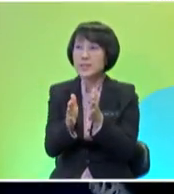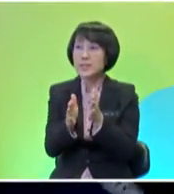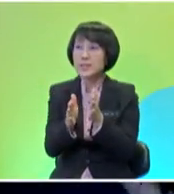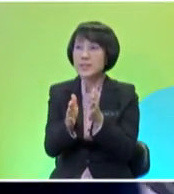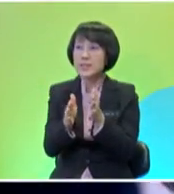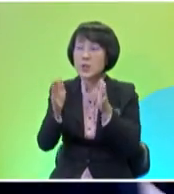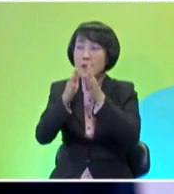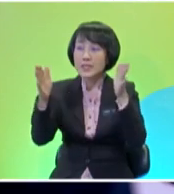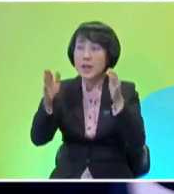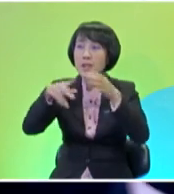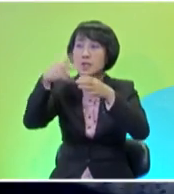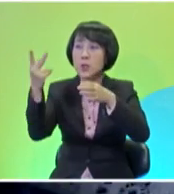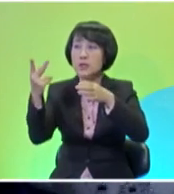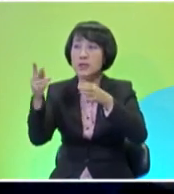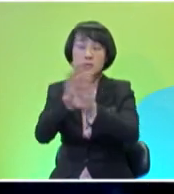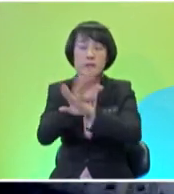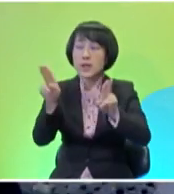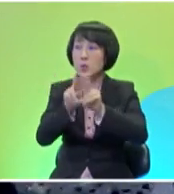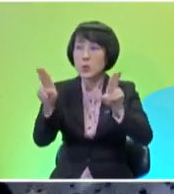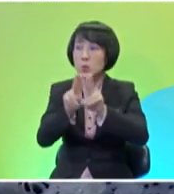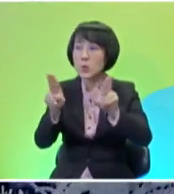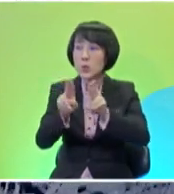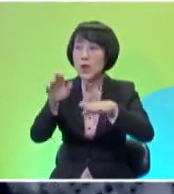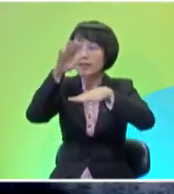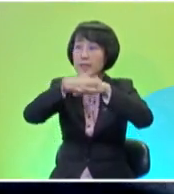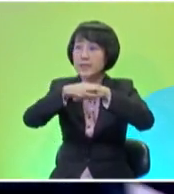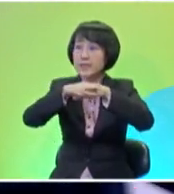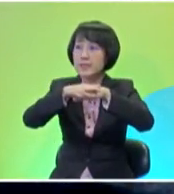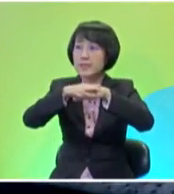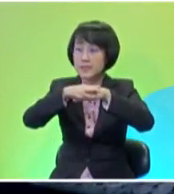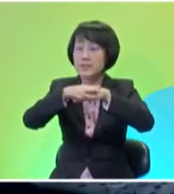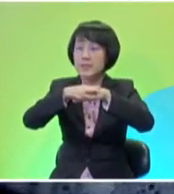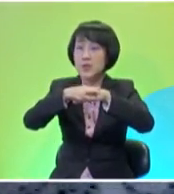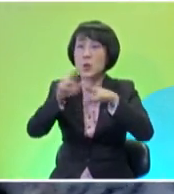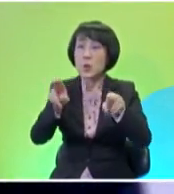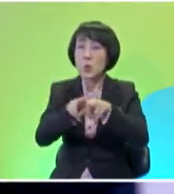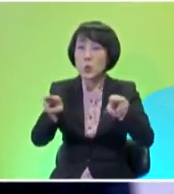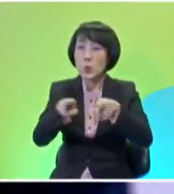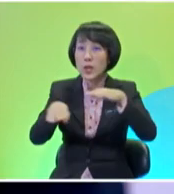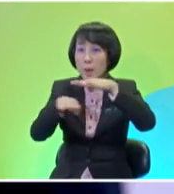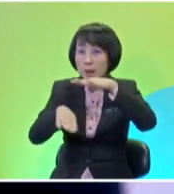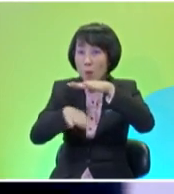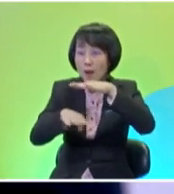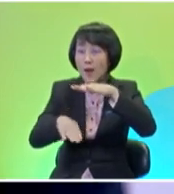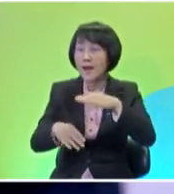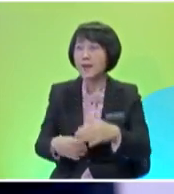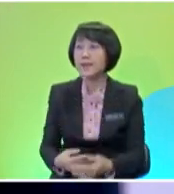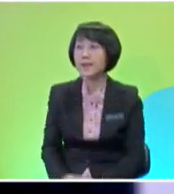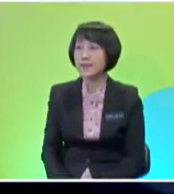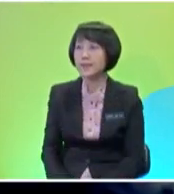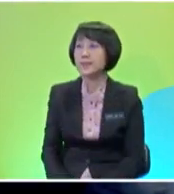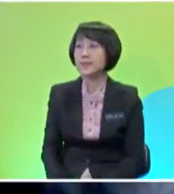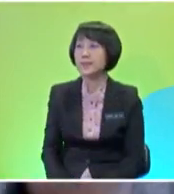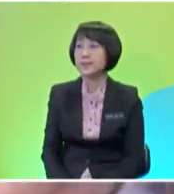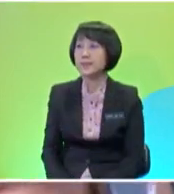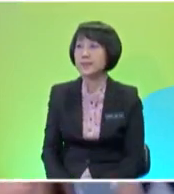keluarkan. Okey, jadi jangan ukur bahagian atas sebab kalau bahagian atas kita ukur, dia akan jadi besarlah. Jadi dia akan keluar. Ya, keluar dan dia akan nampak